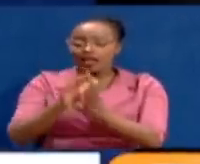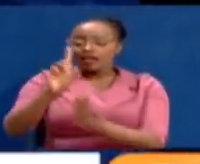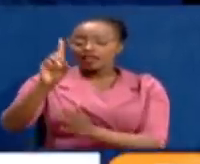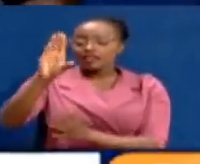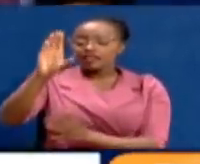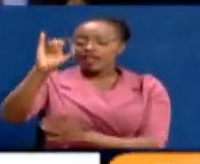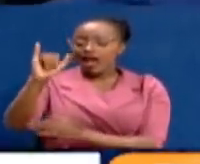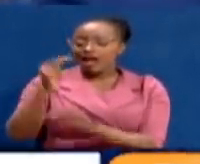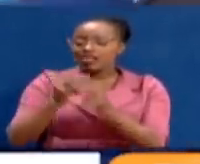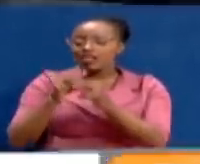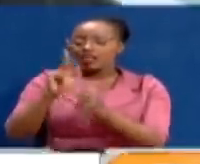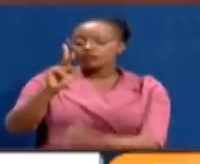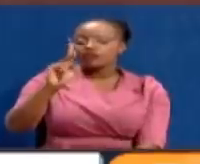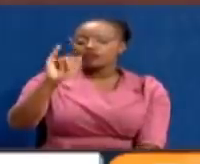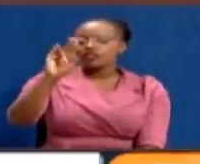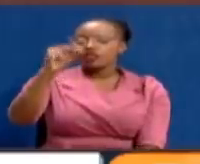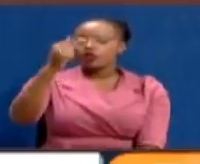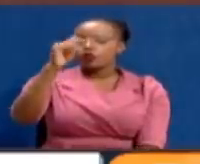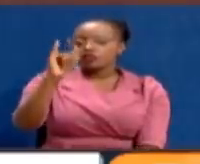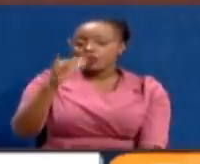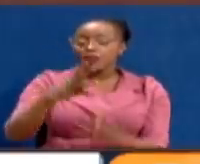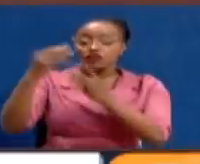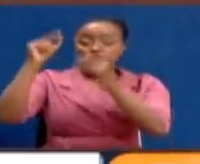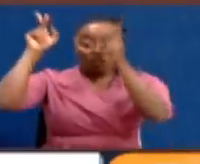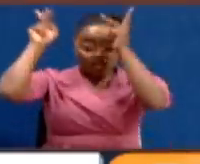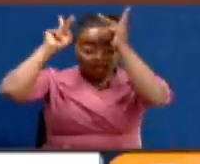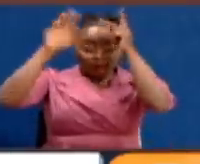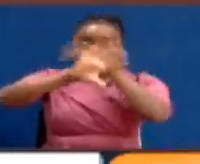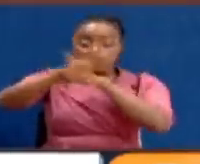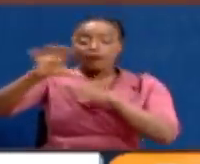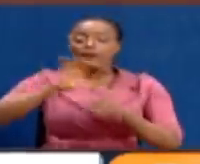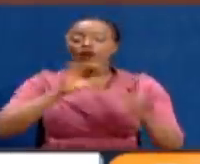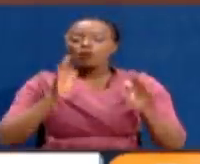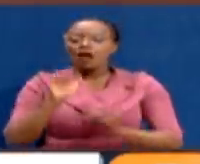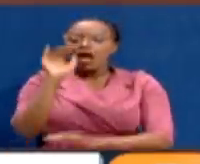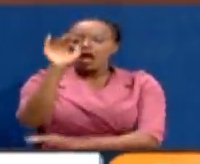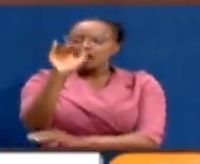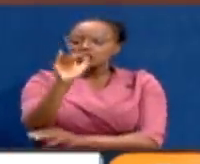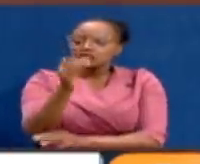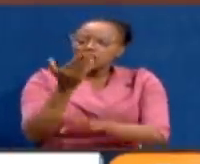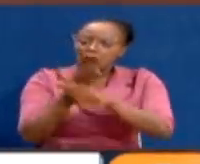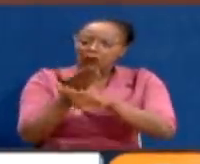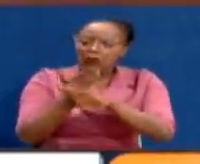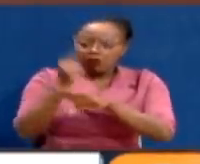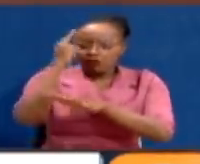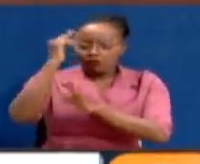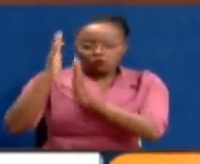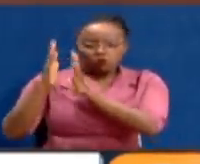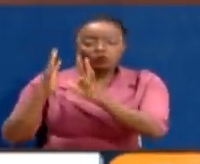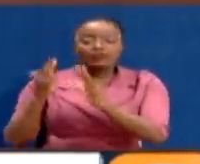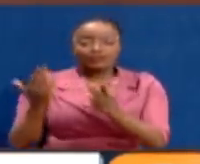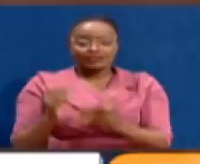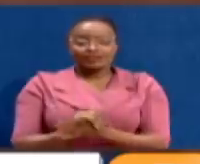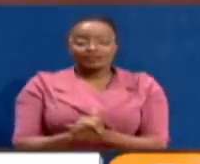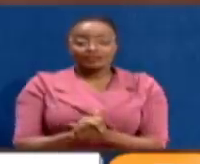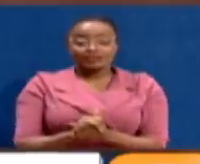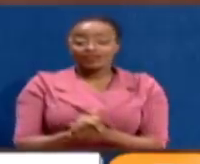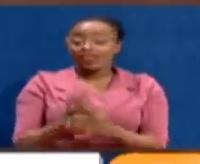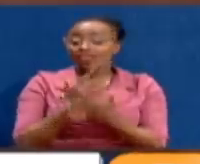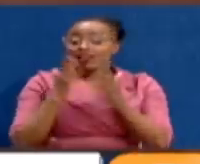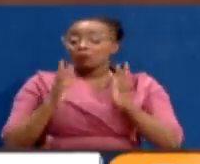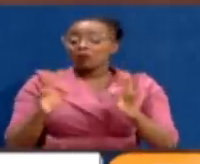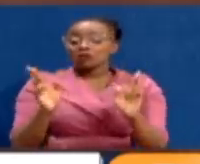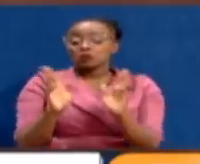uchunguzi George Kinoti. I've gone to the Kakamega County Commissioner begging for security, Mr. Chair. Nobody is